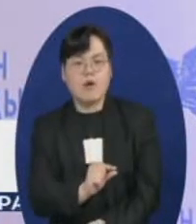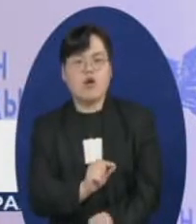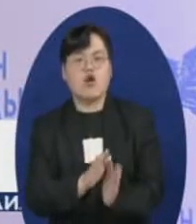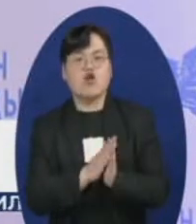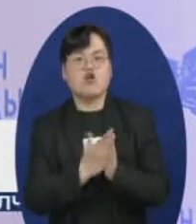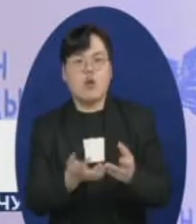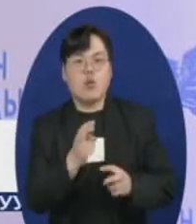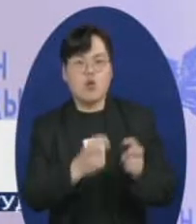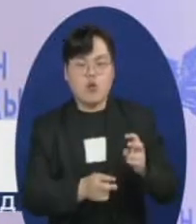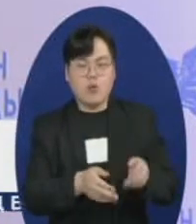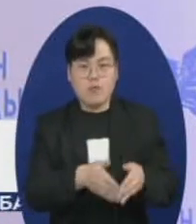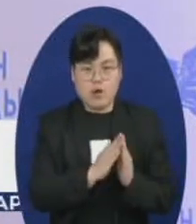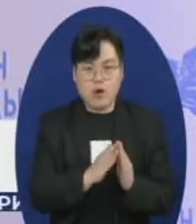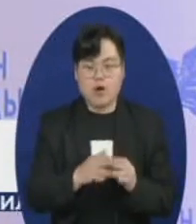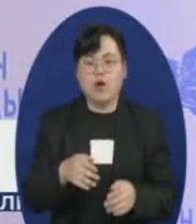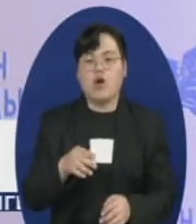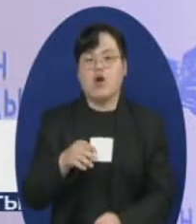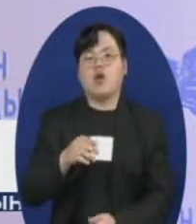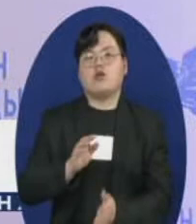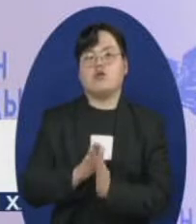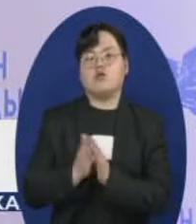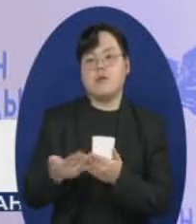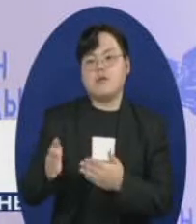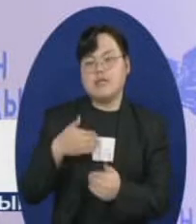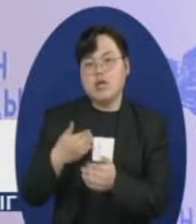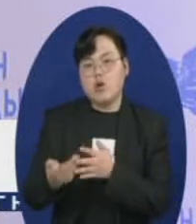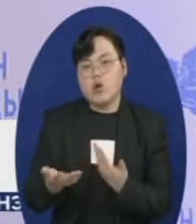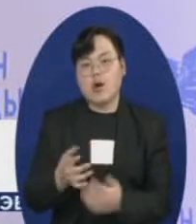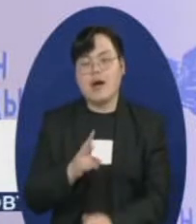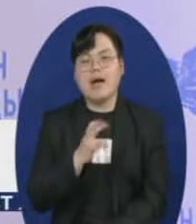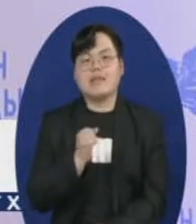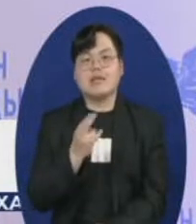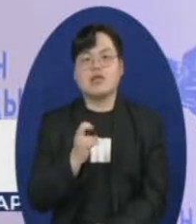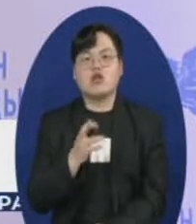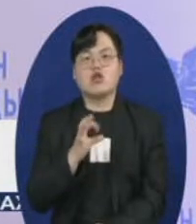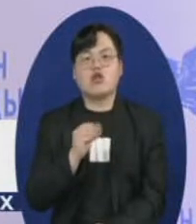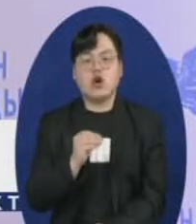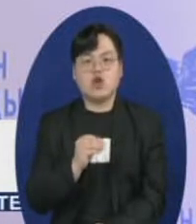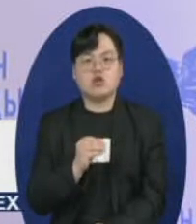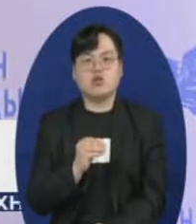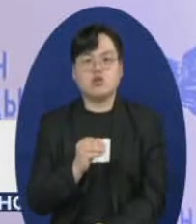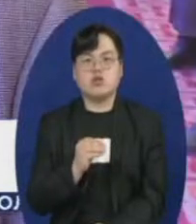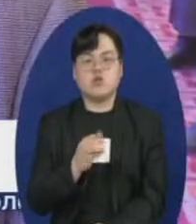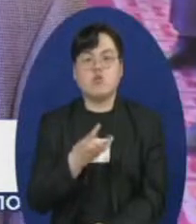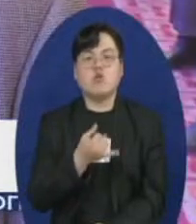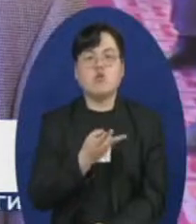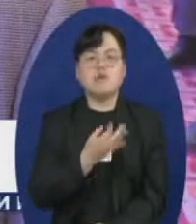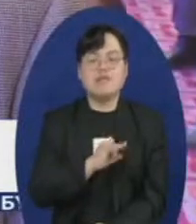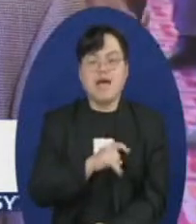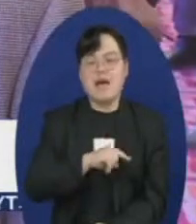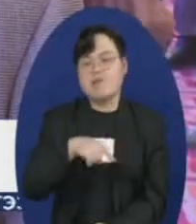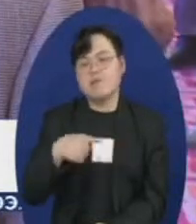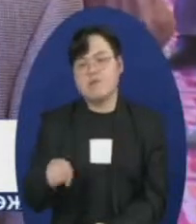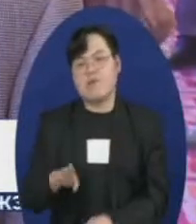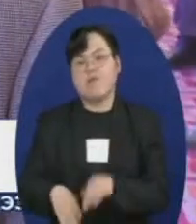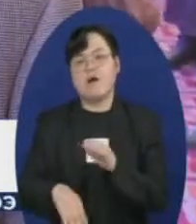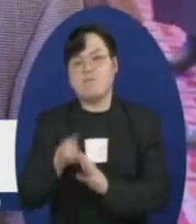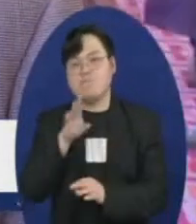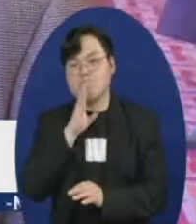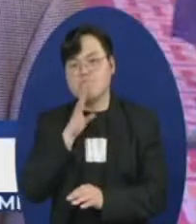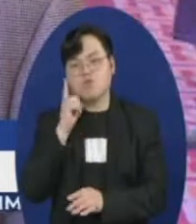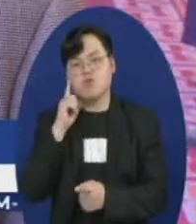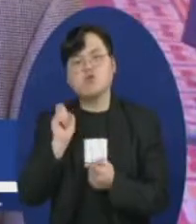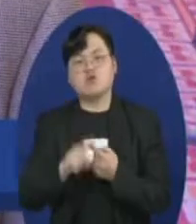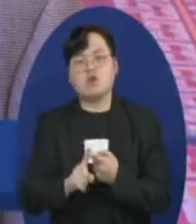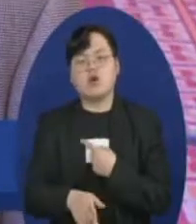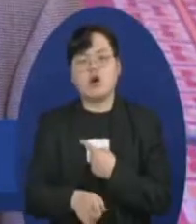номын зардаг номын дэлгүүртийн ийм төвийг насгийн туршийн үеийн дээд давхарт байгуулах юм санал тавьж байгаа шүү. Ерөнхий улс орны